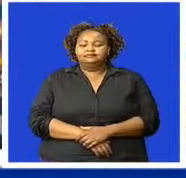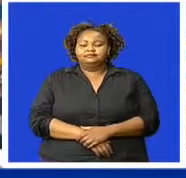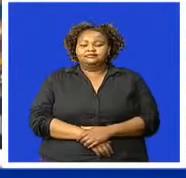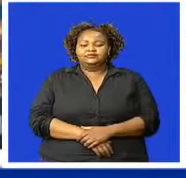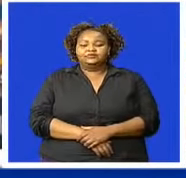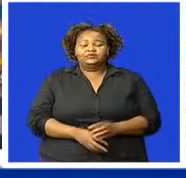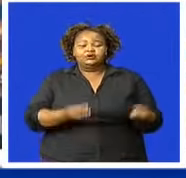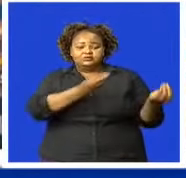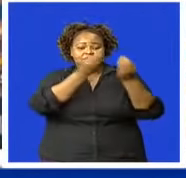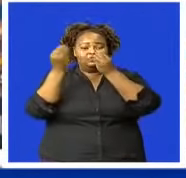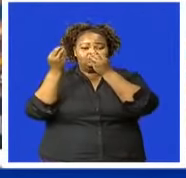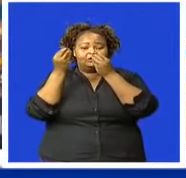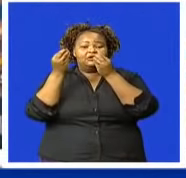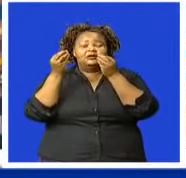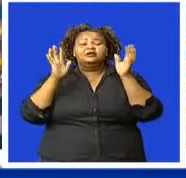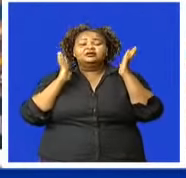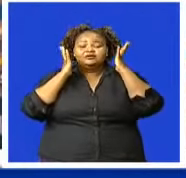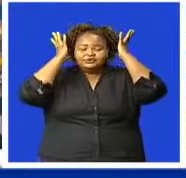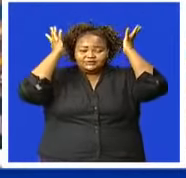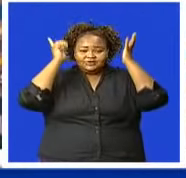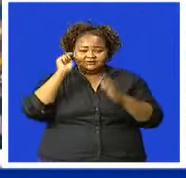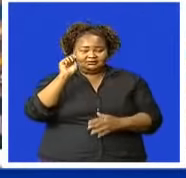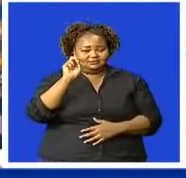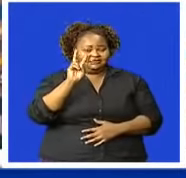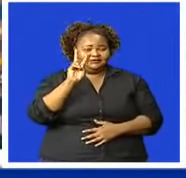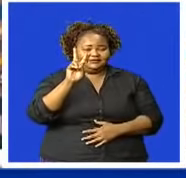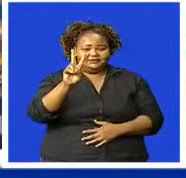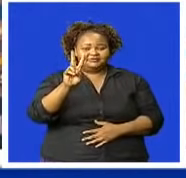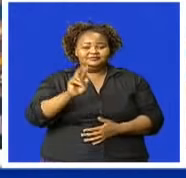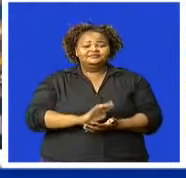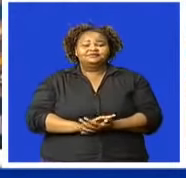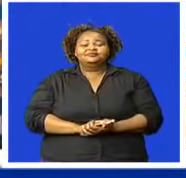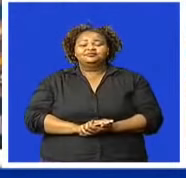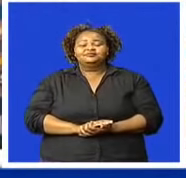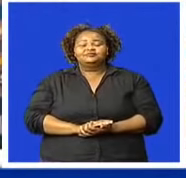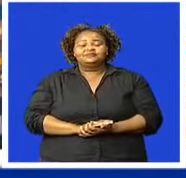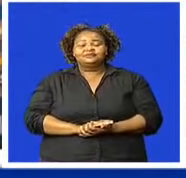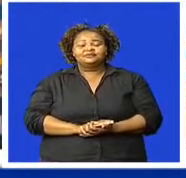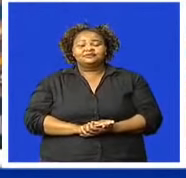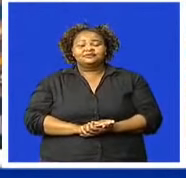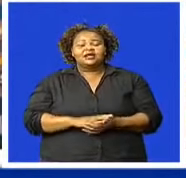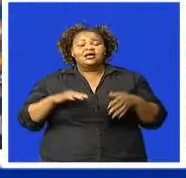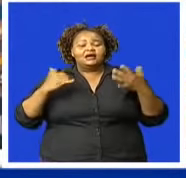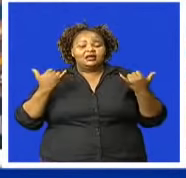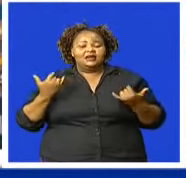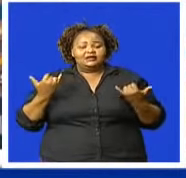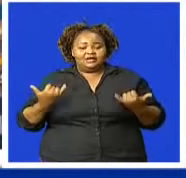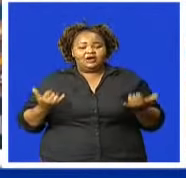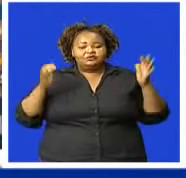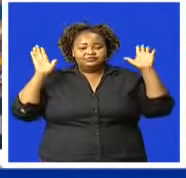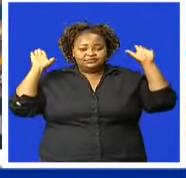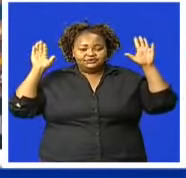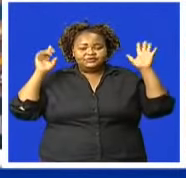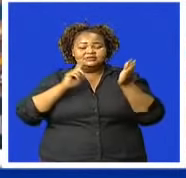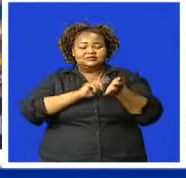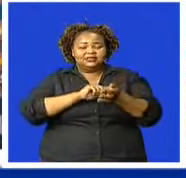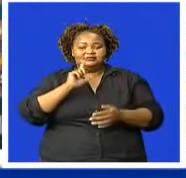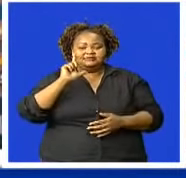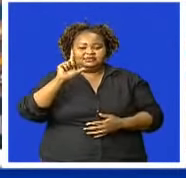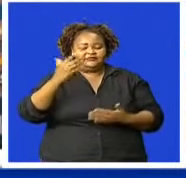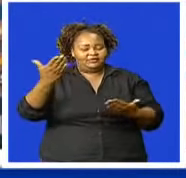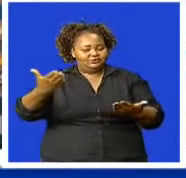Sabukele wona umsakato wakho lohamba phambili wethi Thombe yeSwatini TV kanti ke lethe Tindzaba tensimbi yesikhombisa nasanza kuzivulela